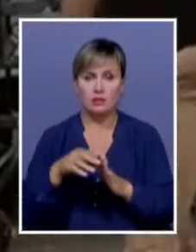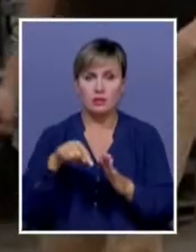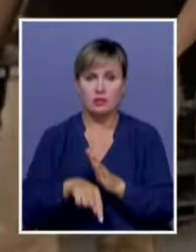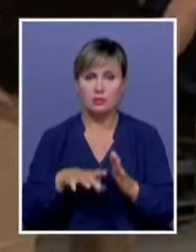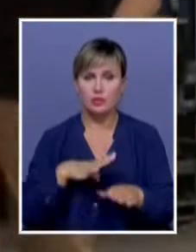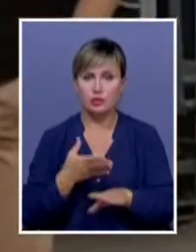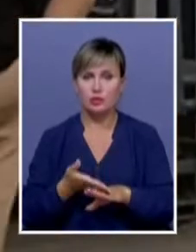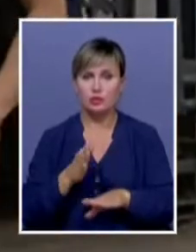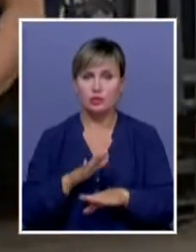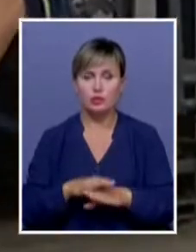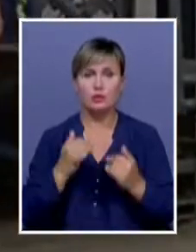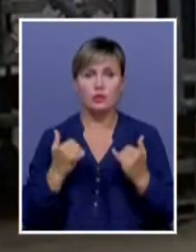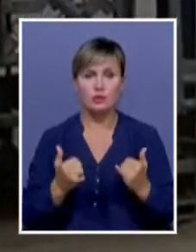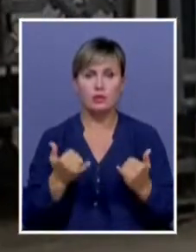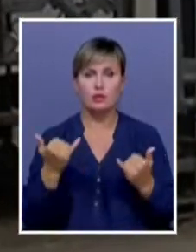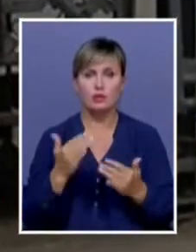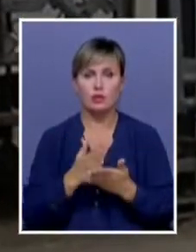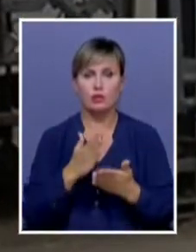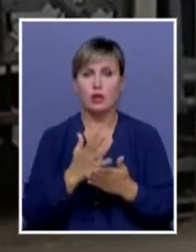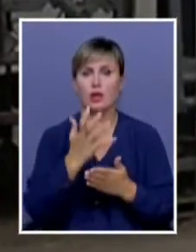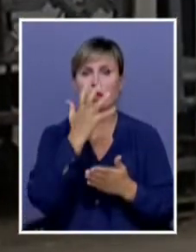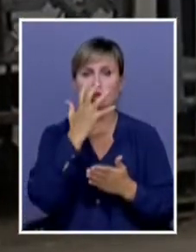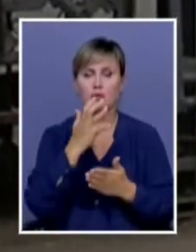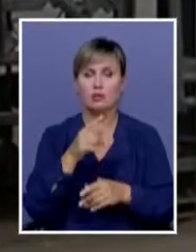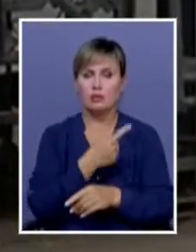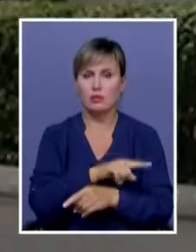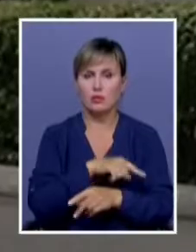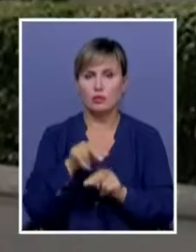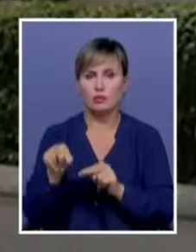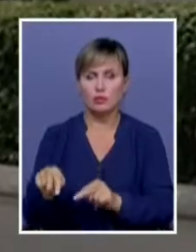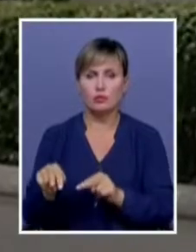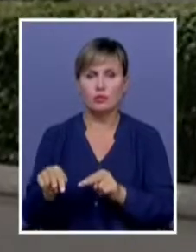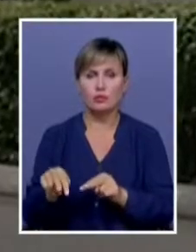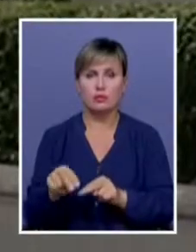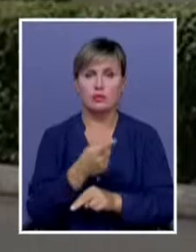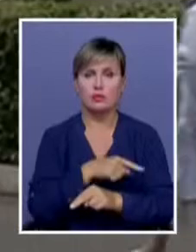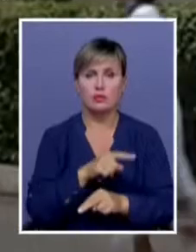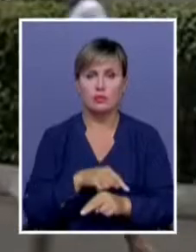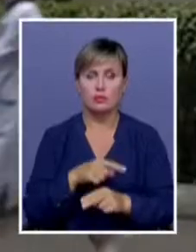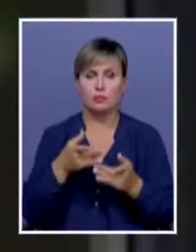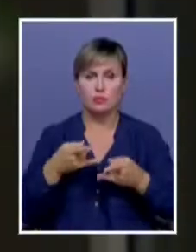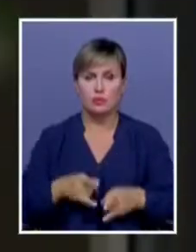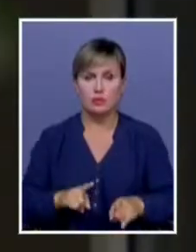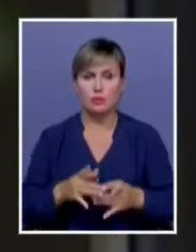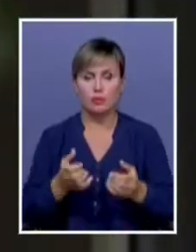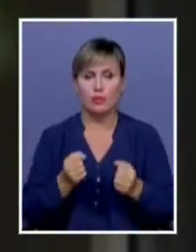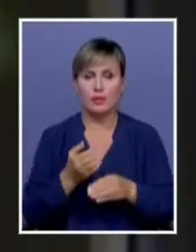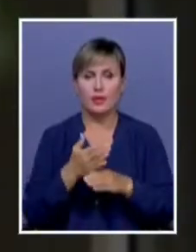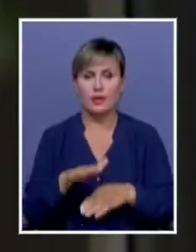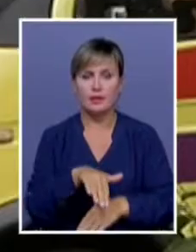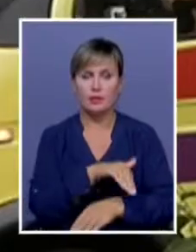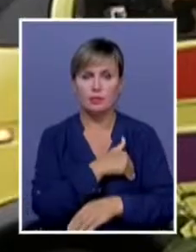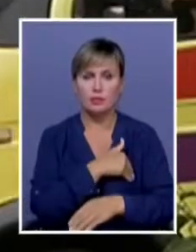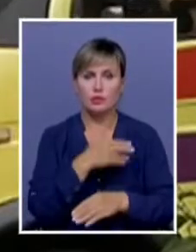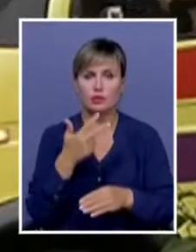оценивалось как тяжелое. На данный момент он находится в реанимации под наблюдением врачей. По словам медиков, малыш поступил в приемное отделение с температурой